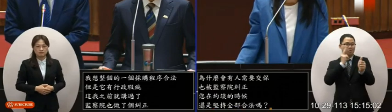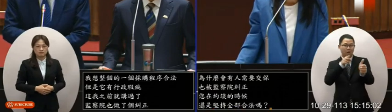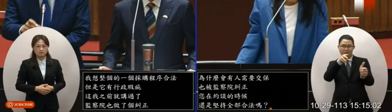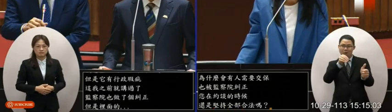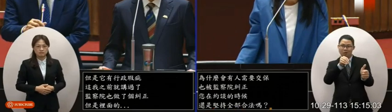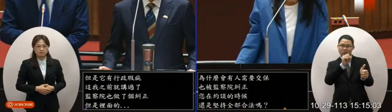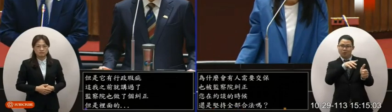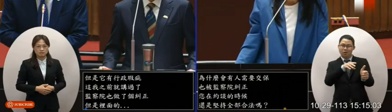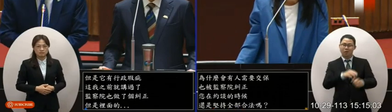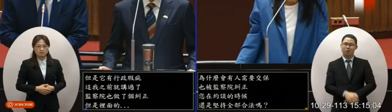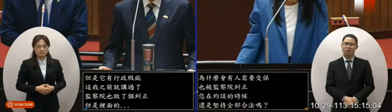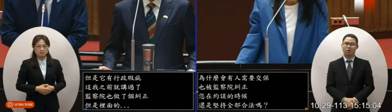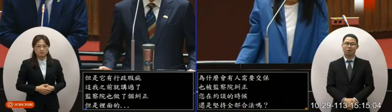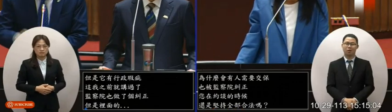示嗎